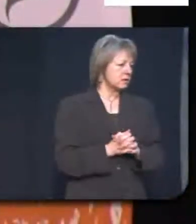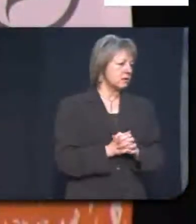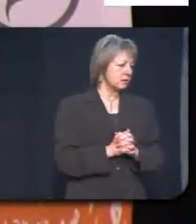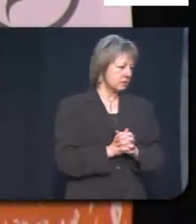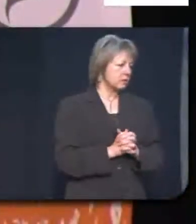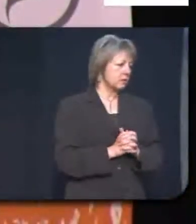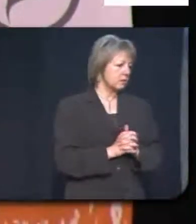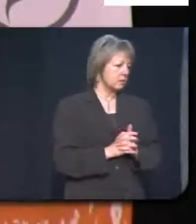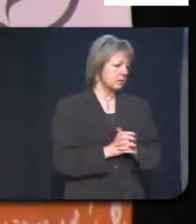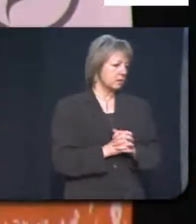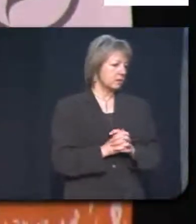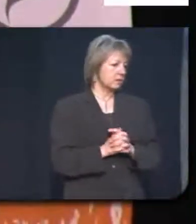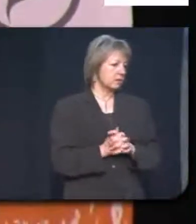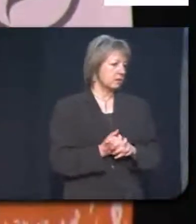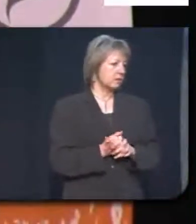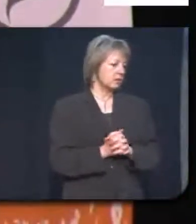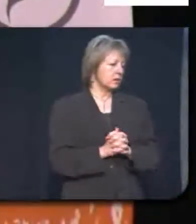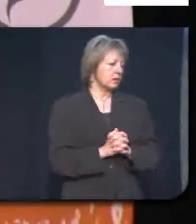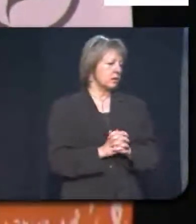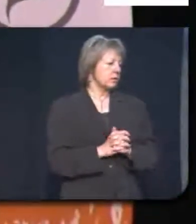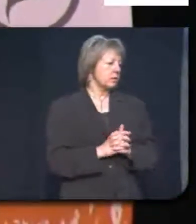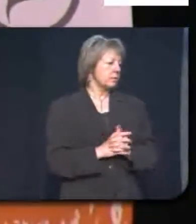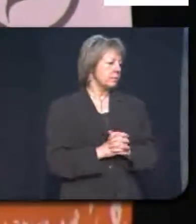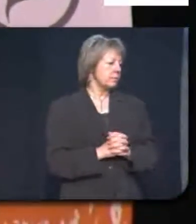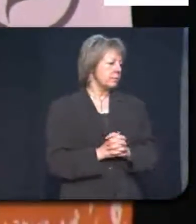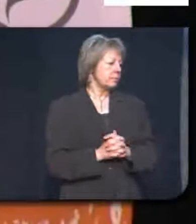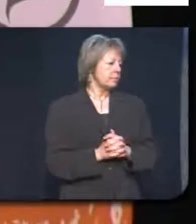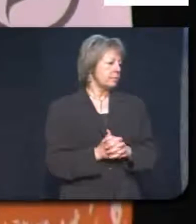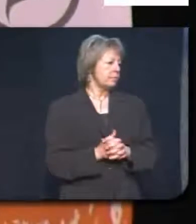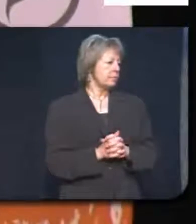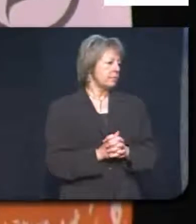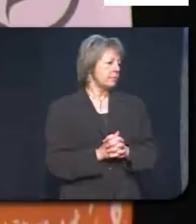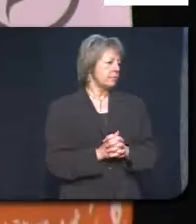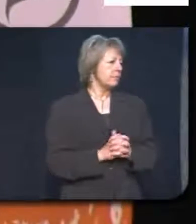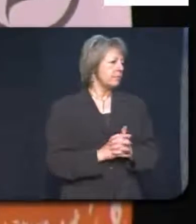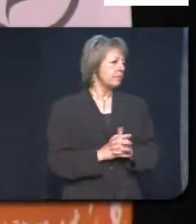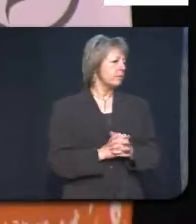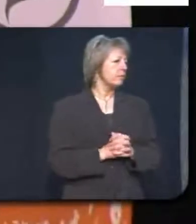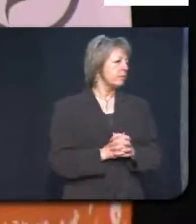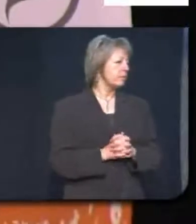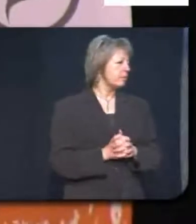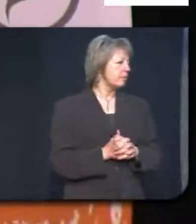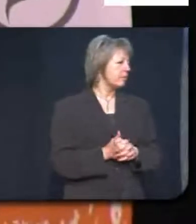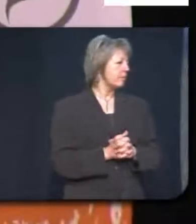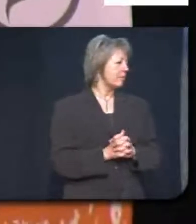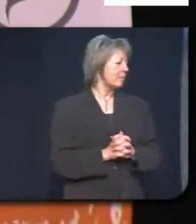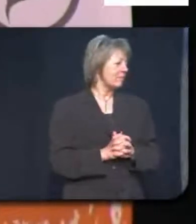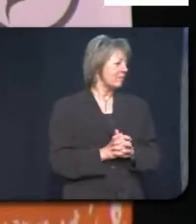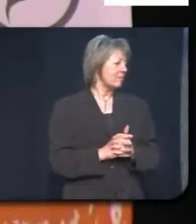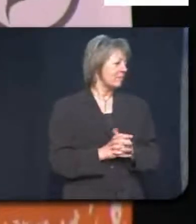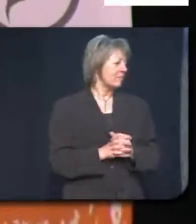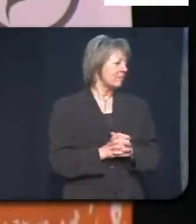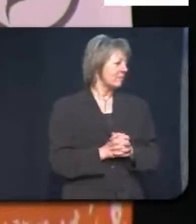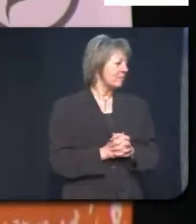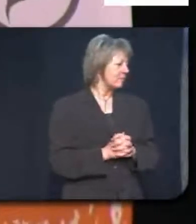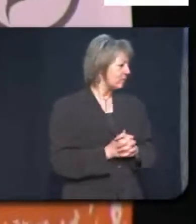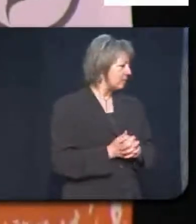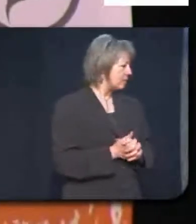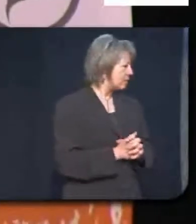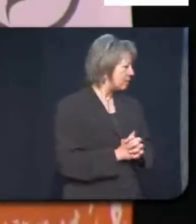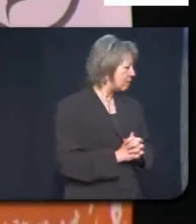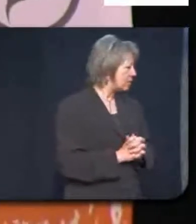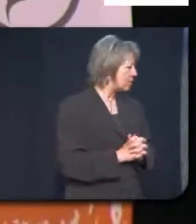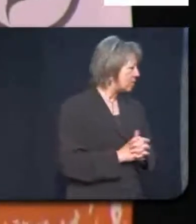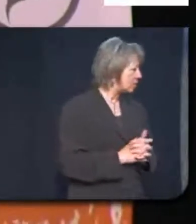mir wurde vorhin vorgeschlagen dass ich als einen Algorithmus load balancing zu betreiben Schlangen